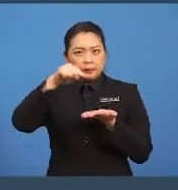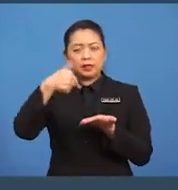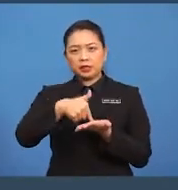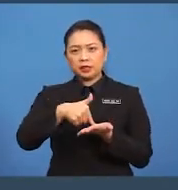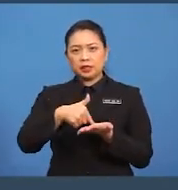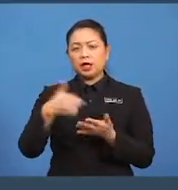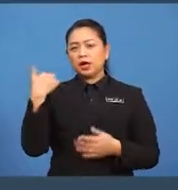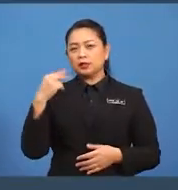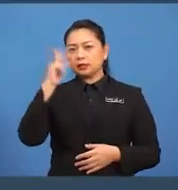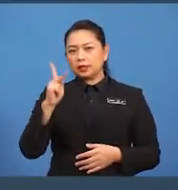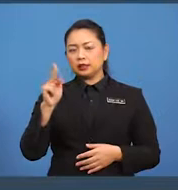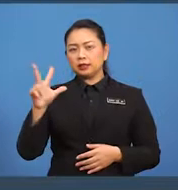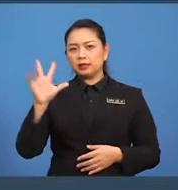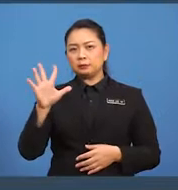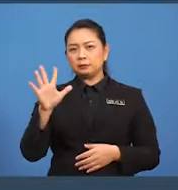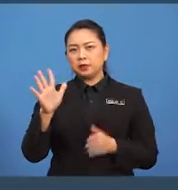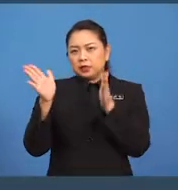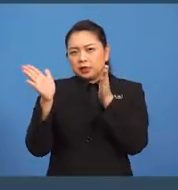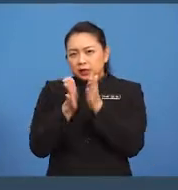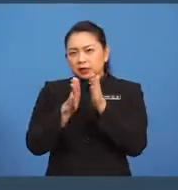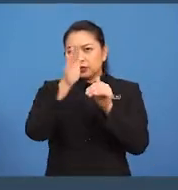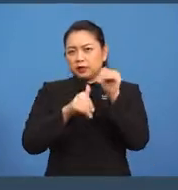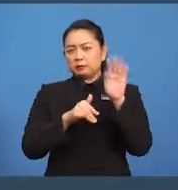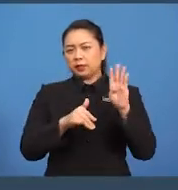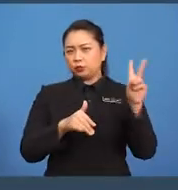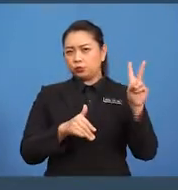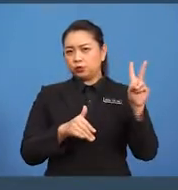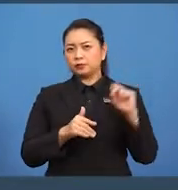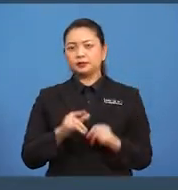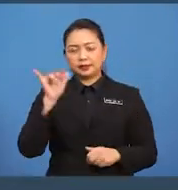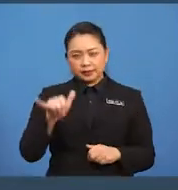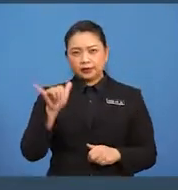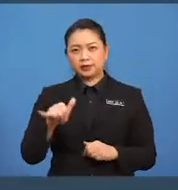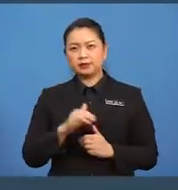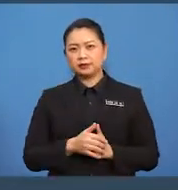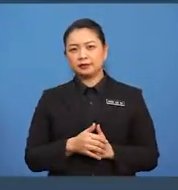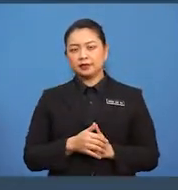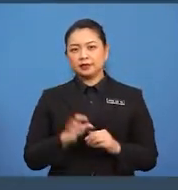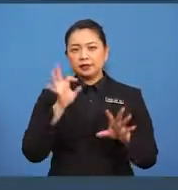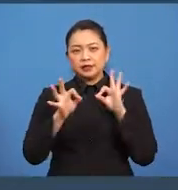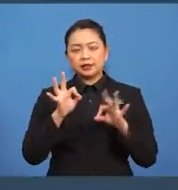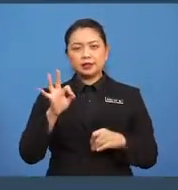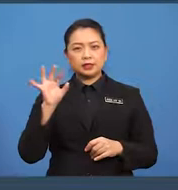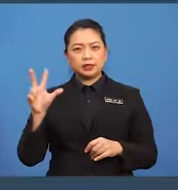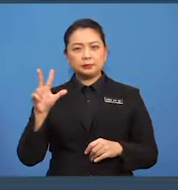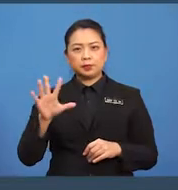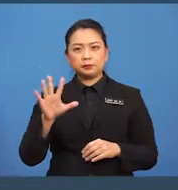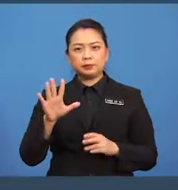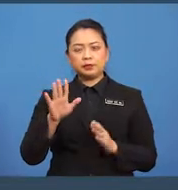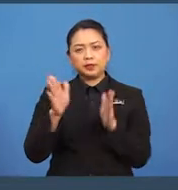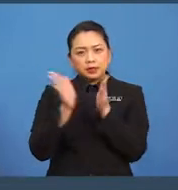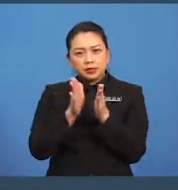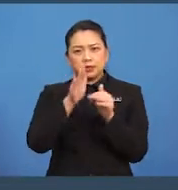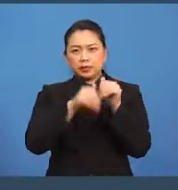Adakah 35 lebih kecil daripada 42? Ya. Jika 35 lebih kecil